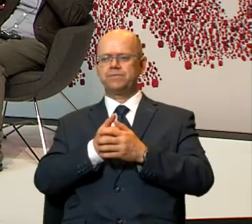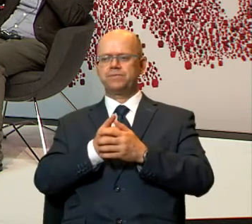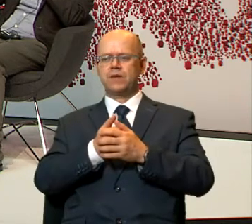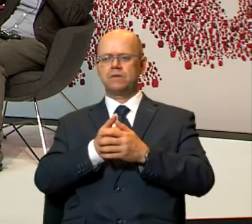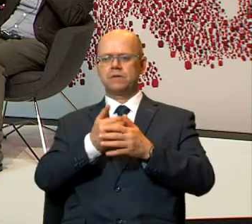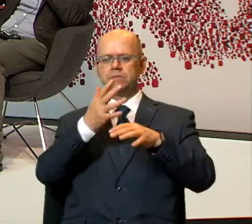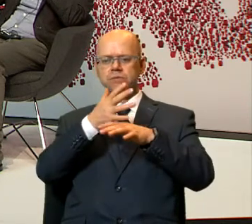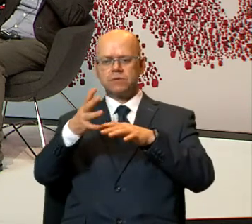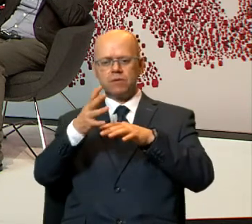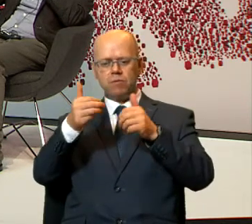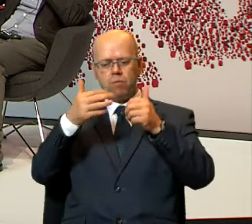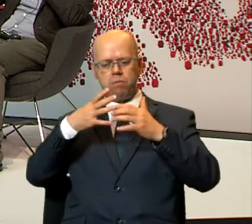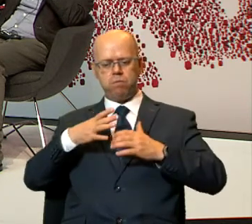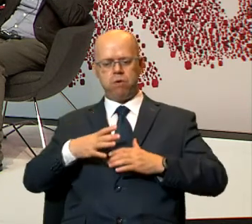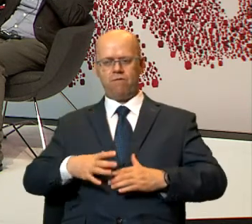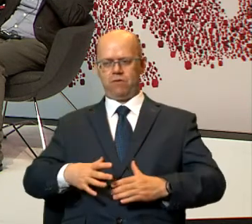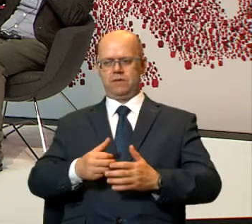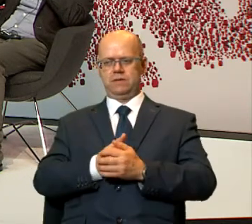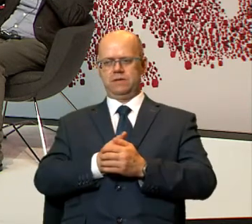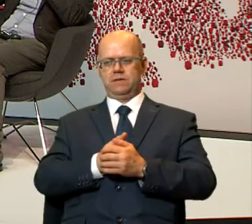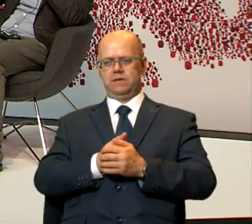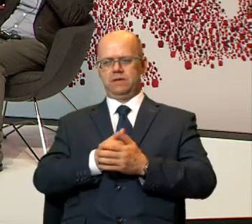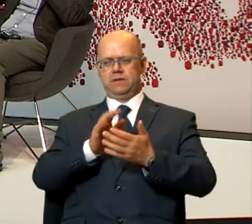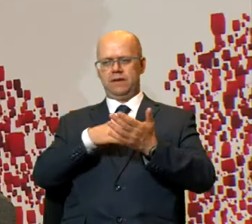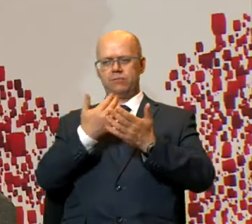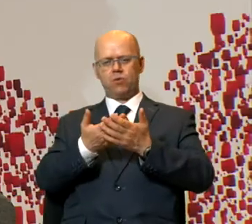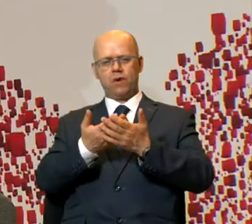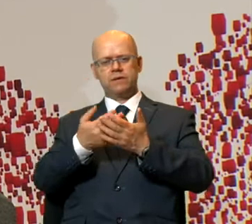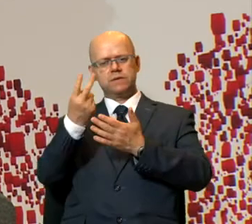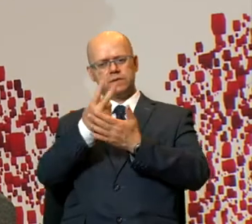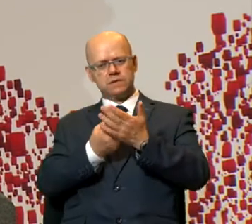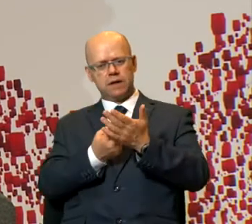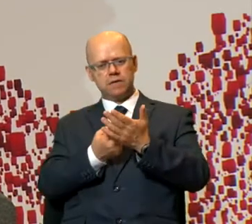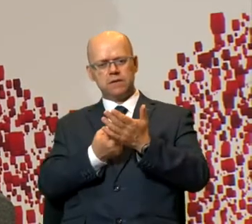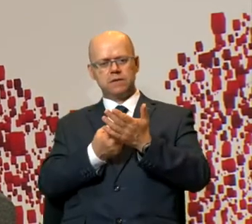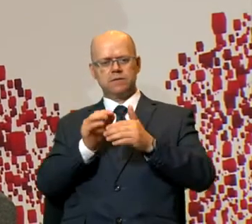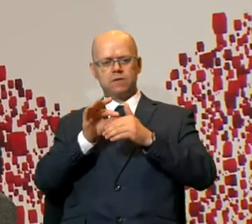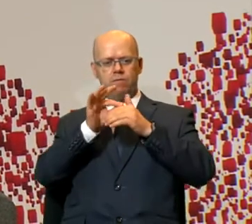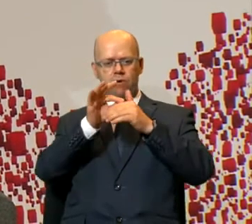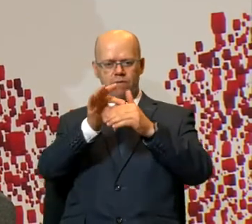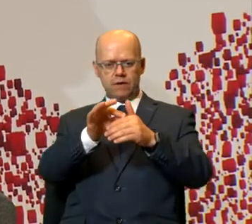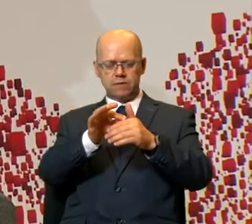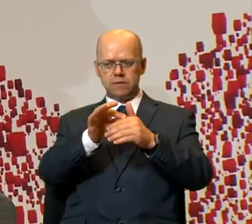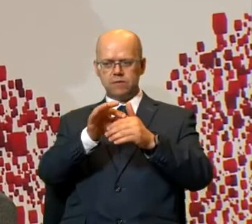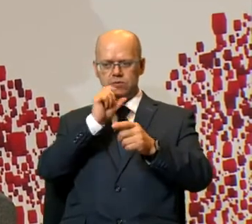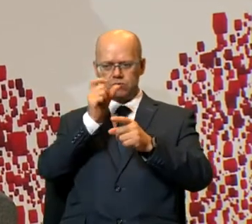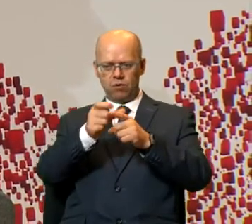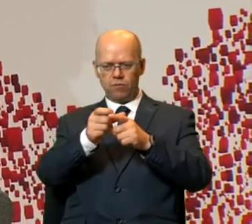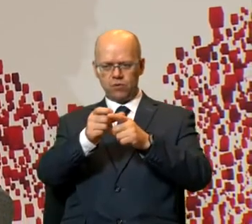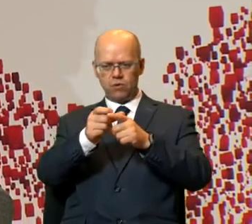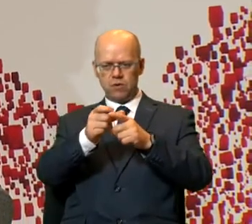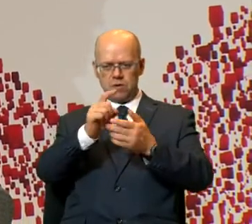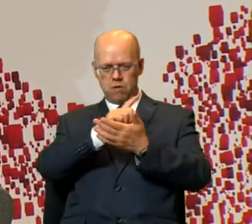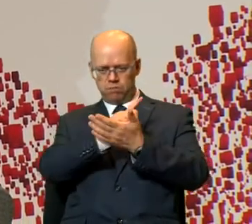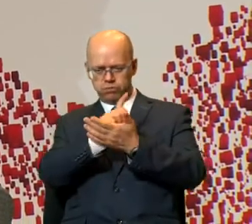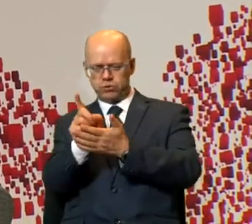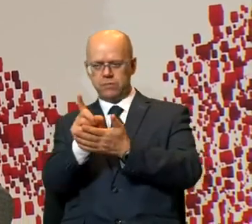systemowym spowolnieniem. I kiedy czyta się systematyczne wprowadzenie w pojęcie przyspieszenia w tej książce,